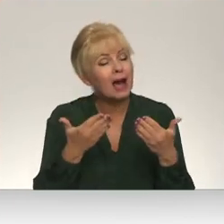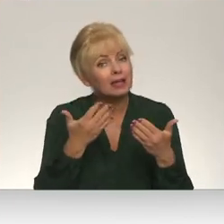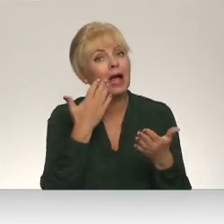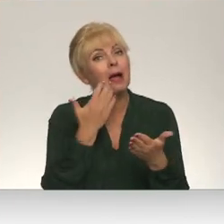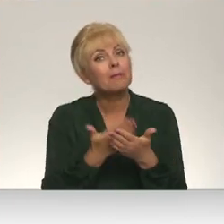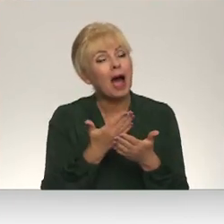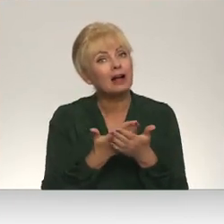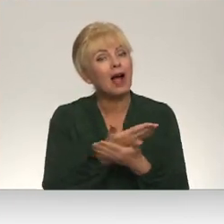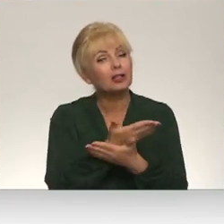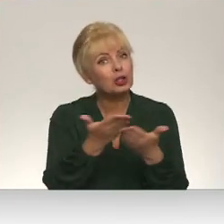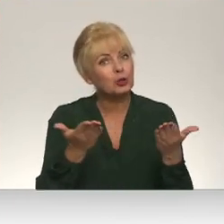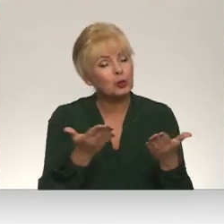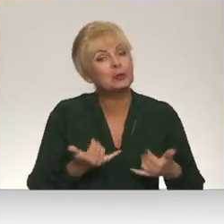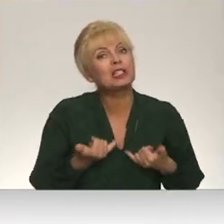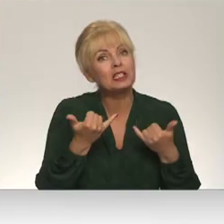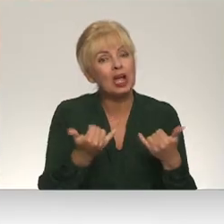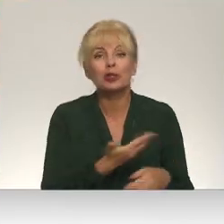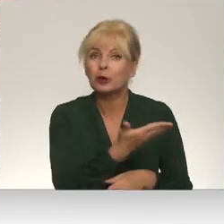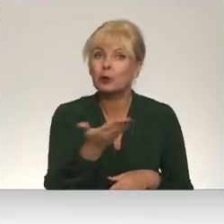savu cieņu jums un jūsu zemei.